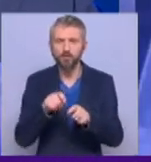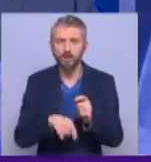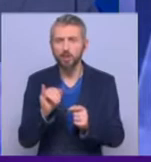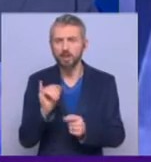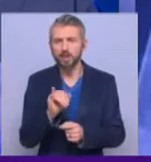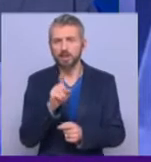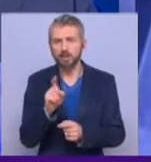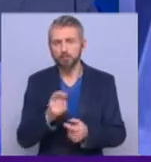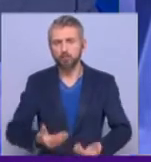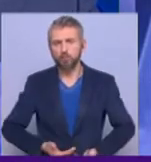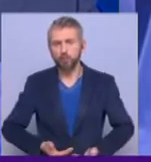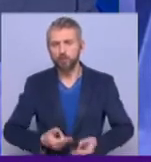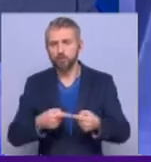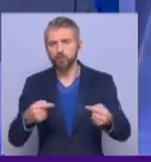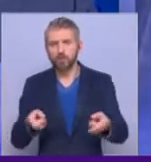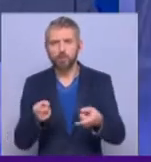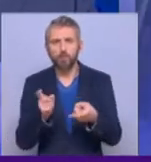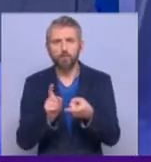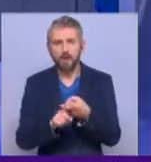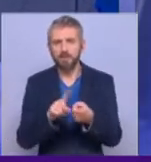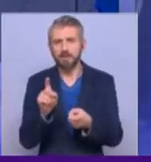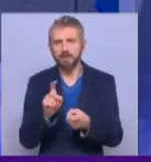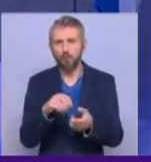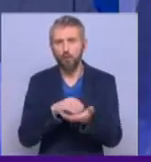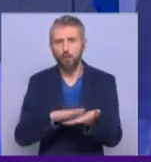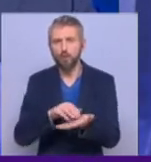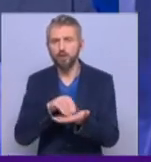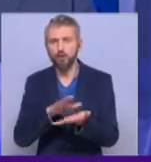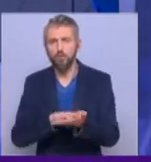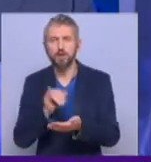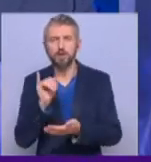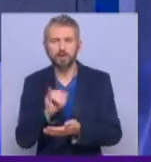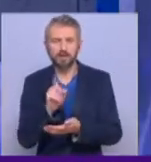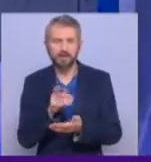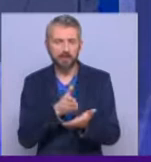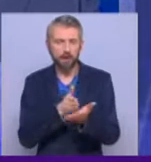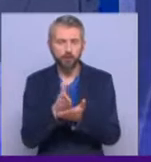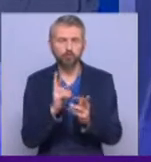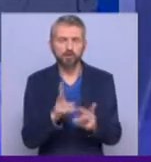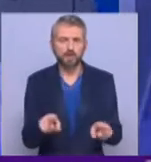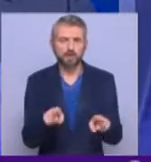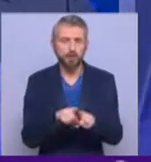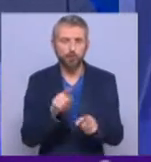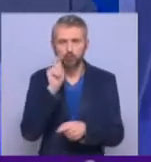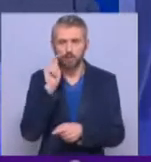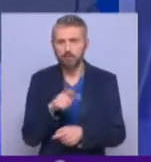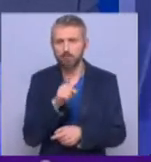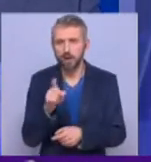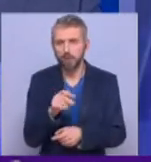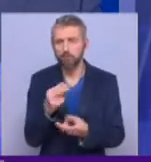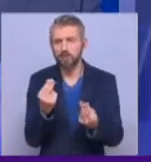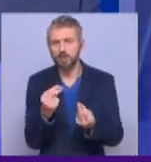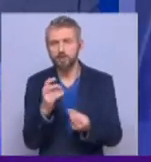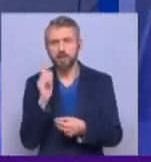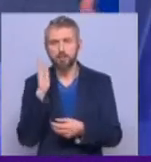з побутовими речами, пов'язаними з обліком і з галузю як такою, з українським газом і з тарифами